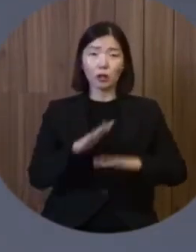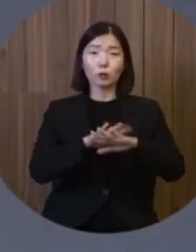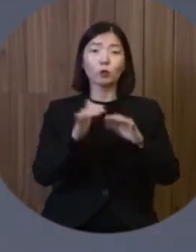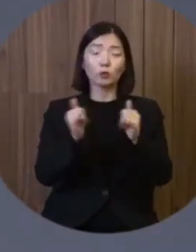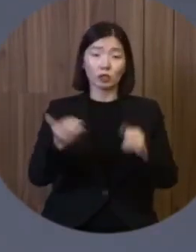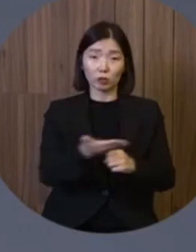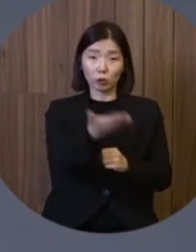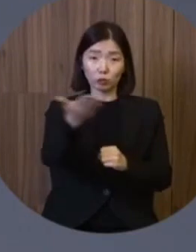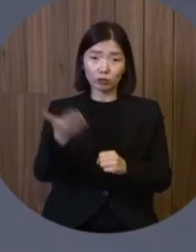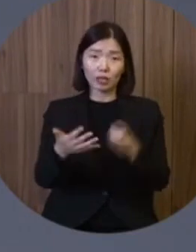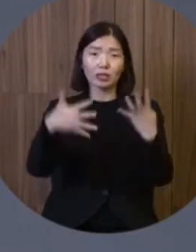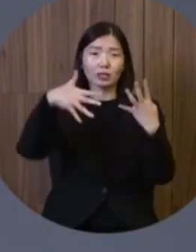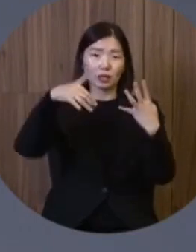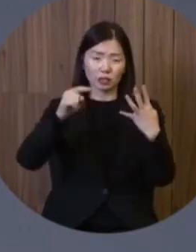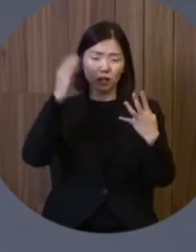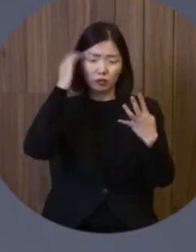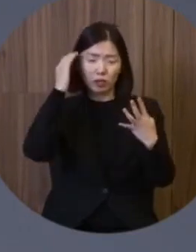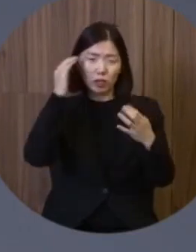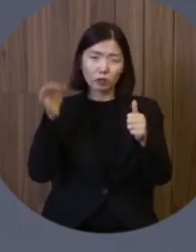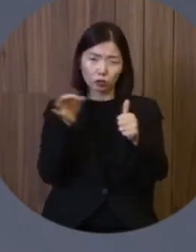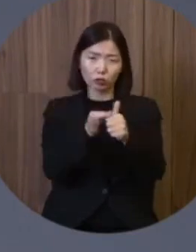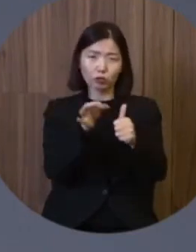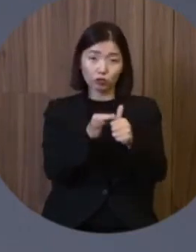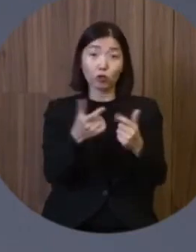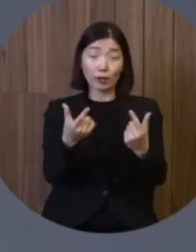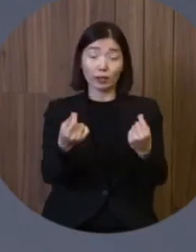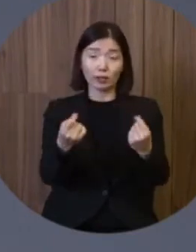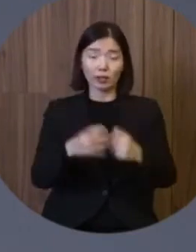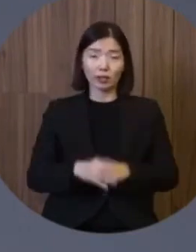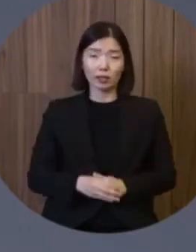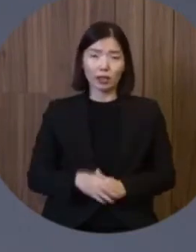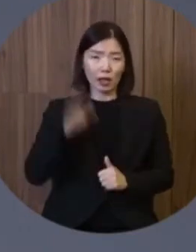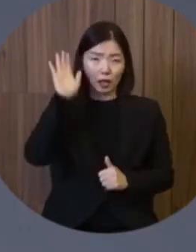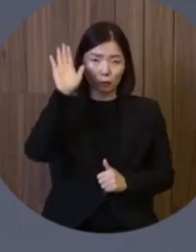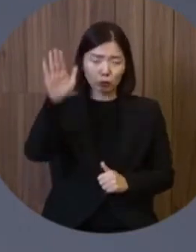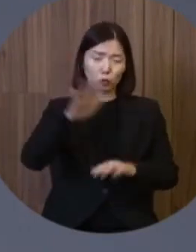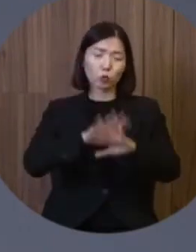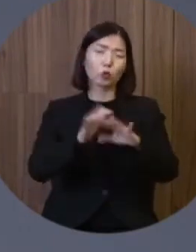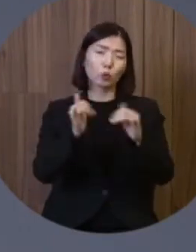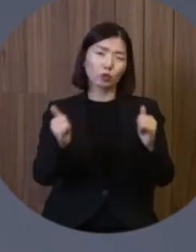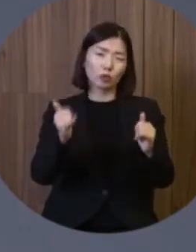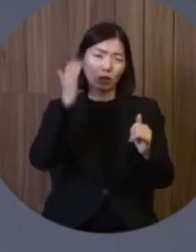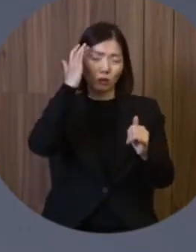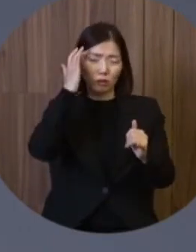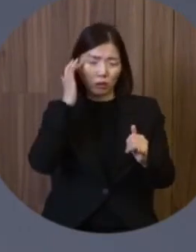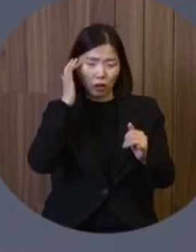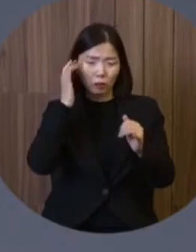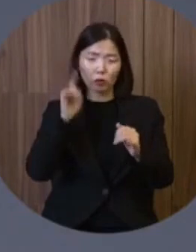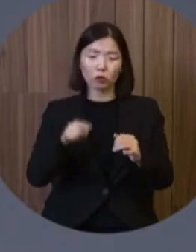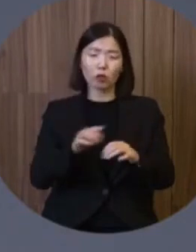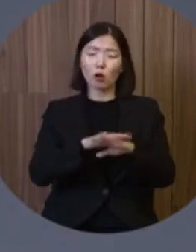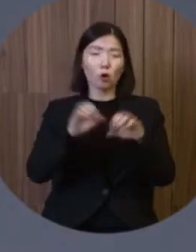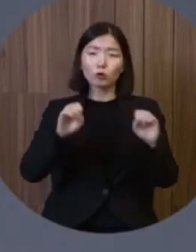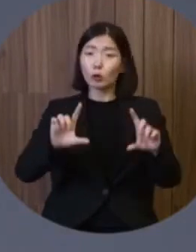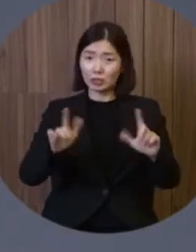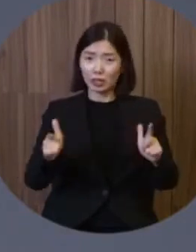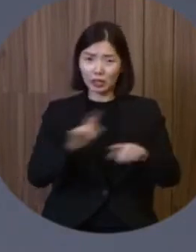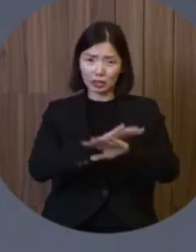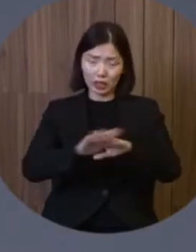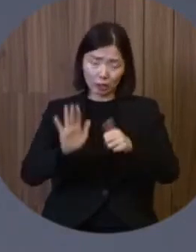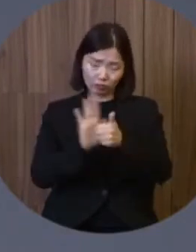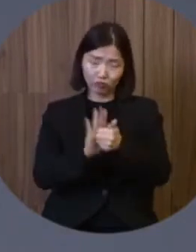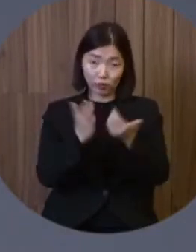농민들께 4차 재난지원금을 챙겨드렸듯이 앞으로도 농민의 땀방울이 헛되지 않게